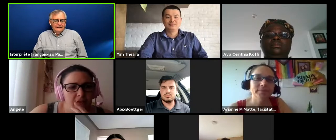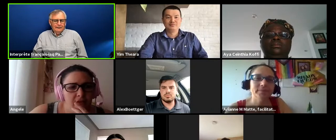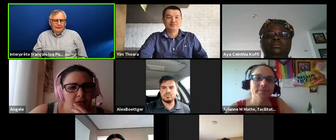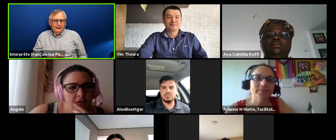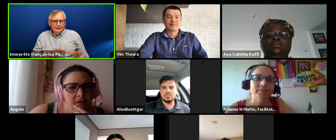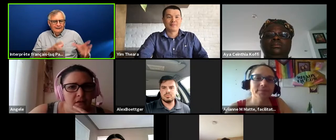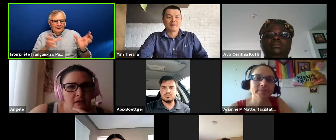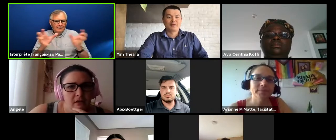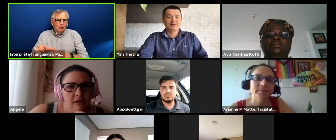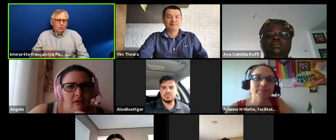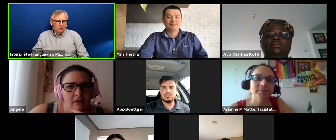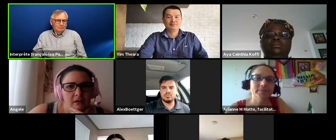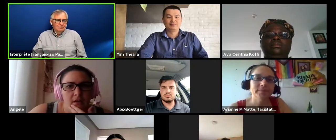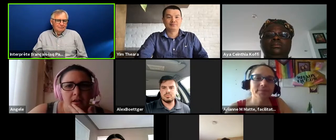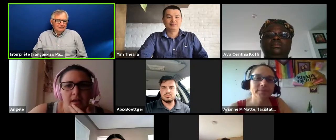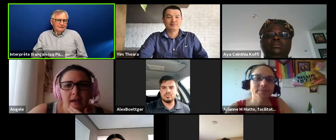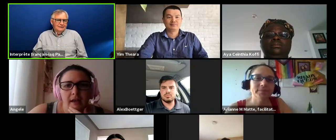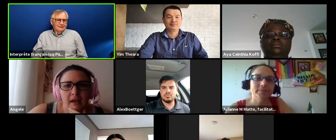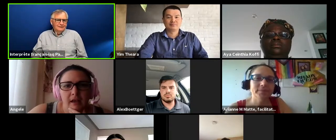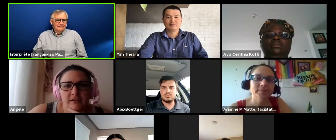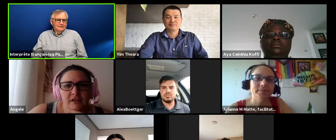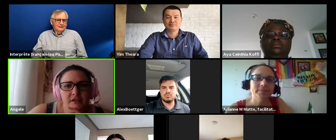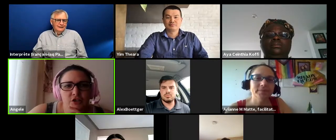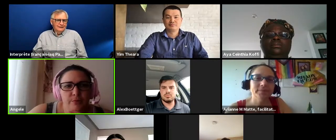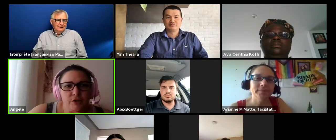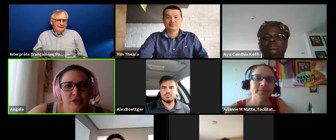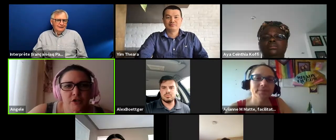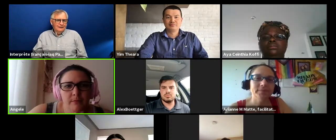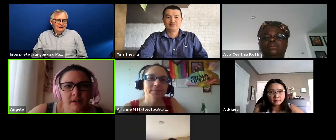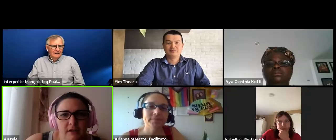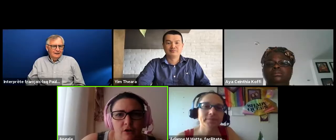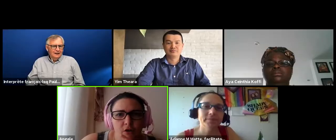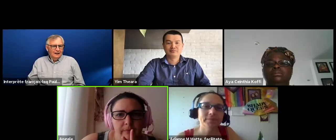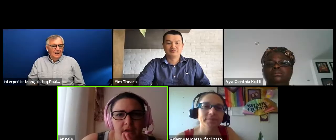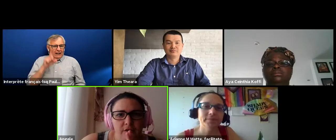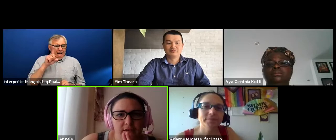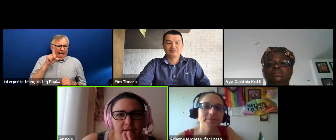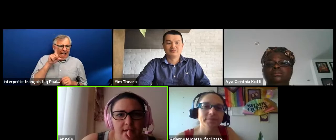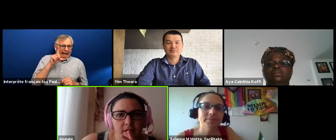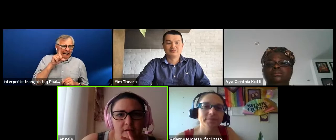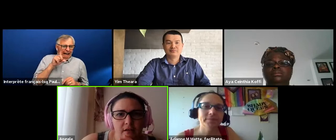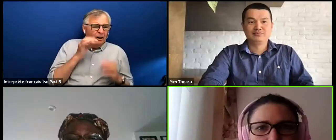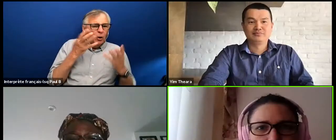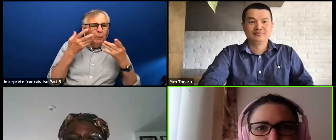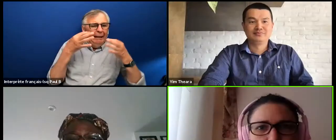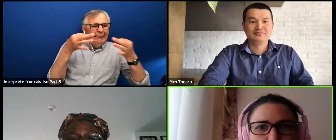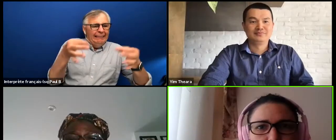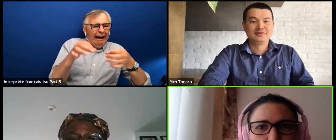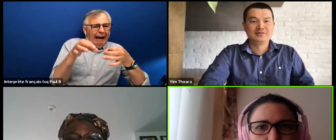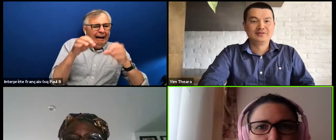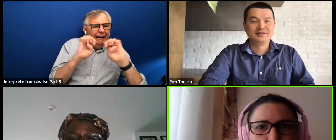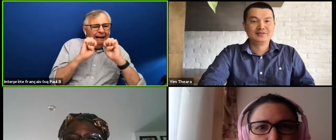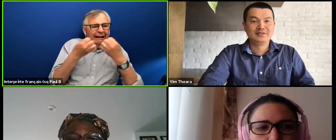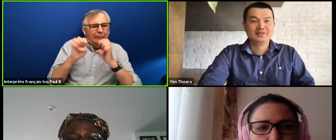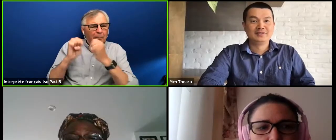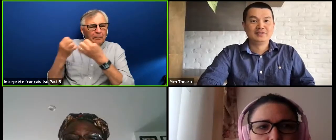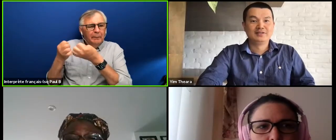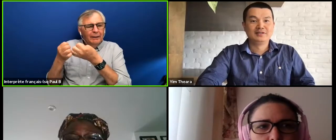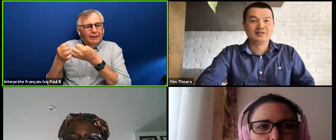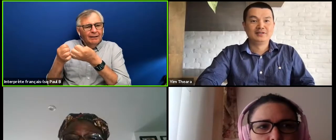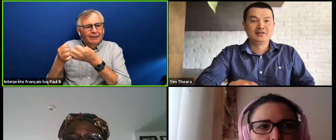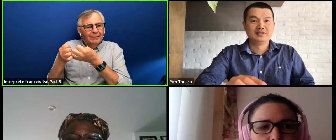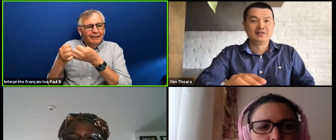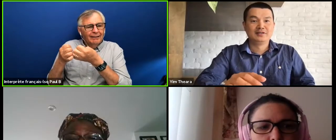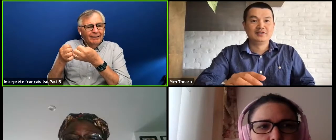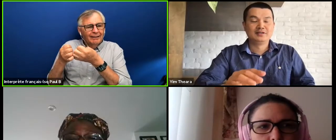Donc, vous allez être appelé à aller dans vos... Est-ce que je peux juste demander combien de temps dans les petits groupes?